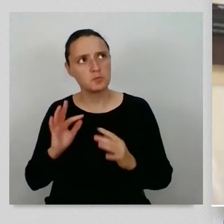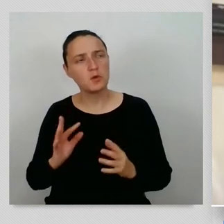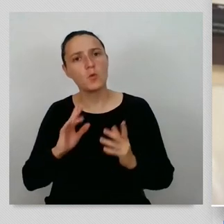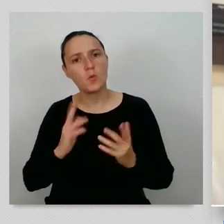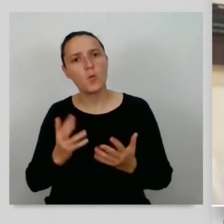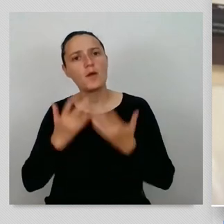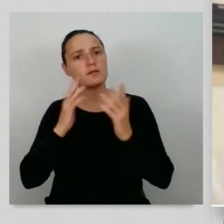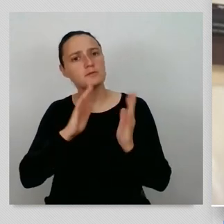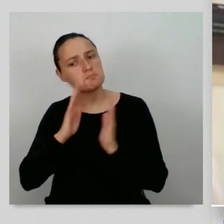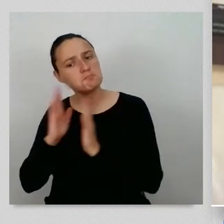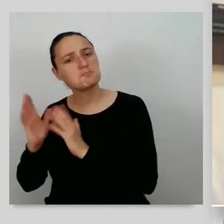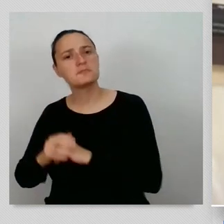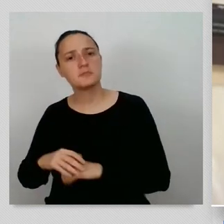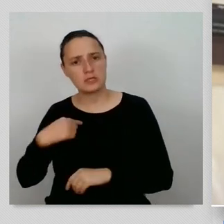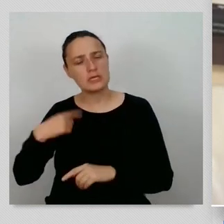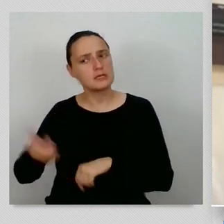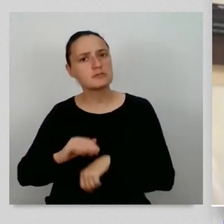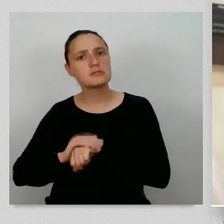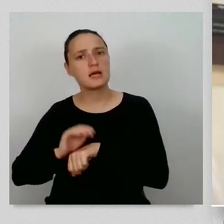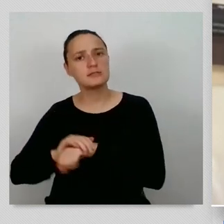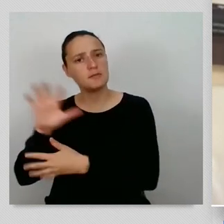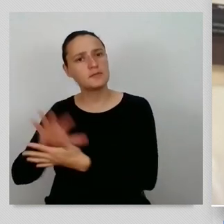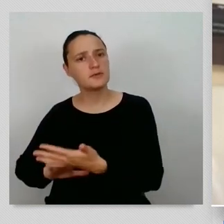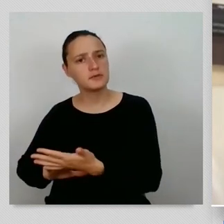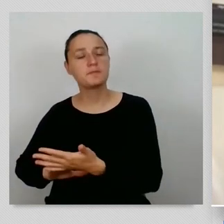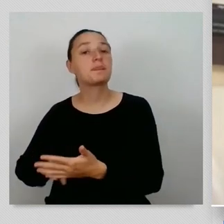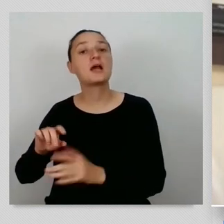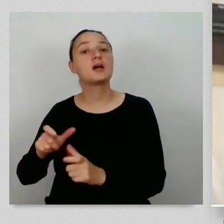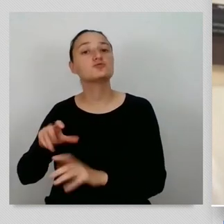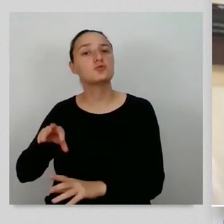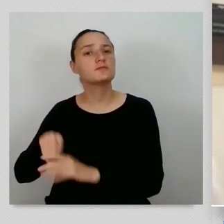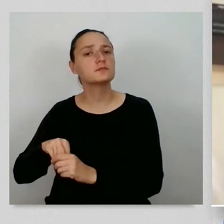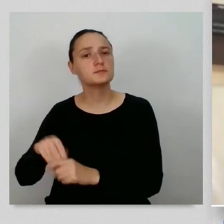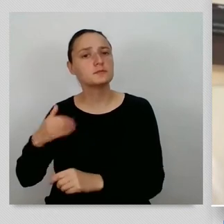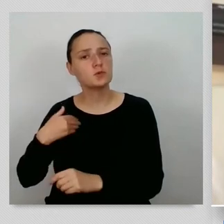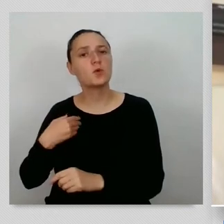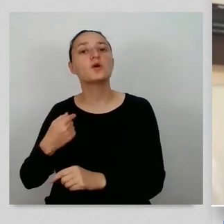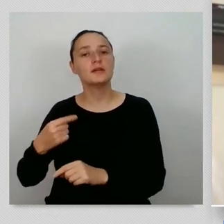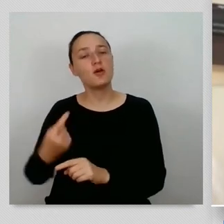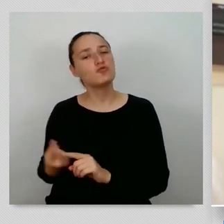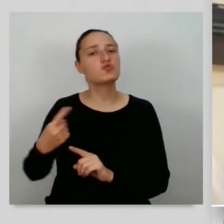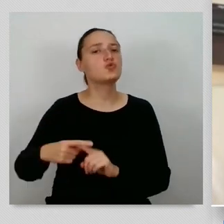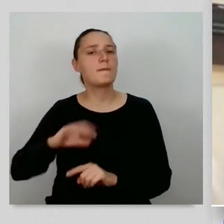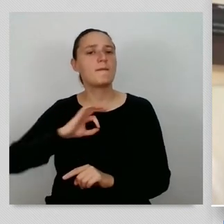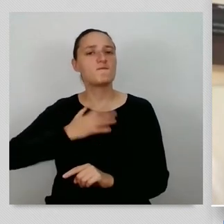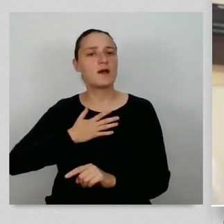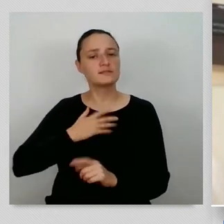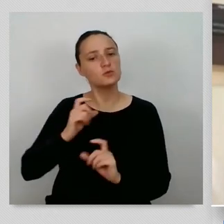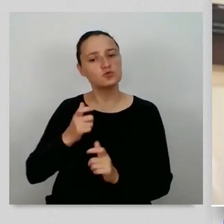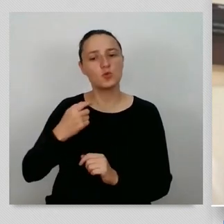uzupełnić właśnie to, co zostało w tym eseju zawarte, o takie swoje spostrzeżenia, na których